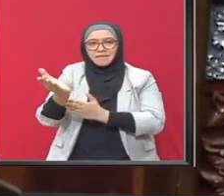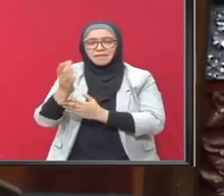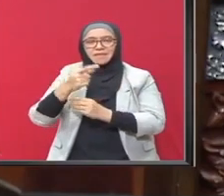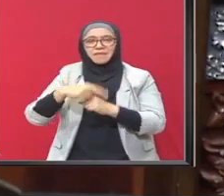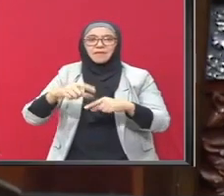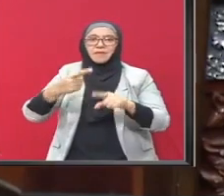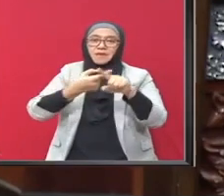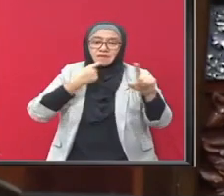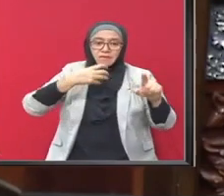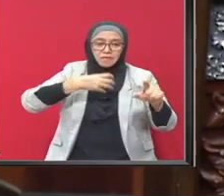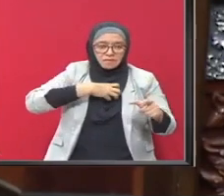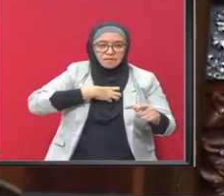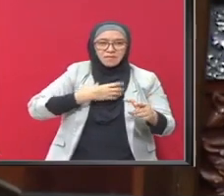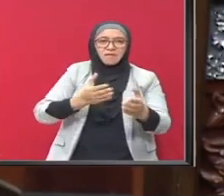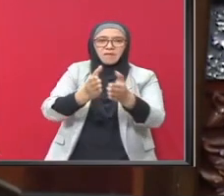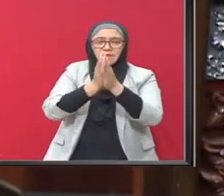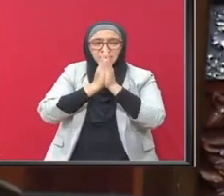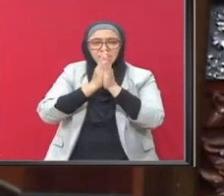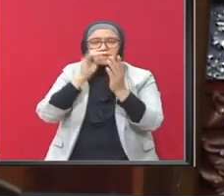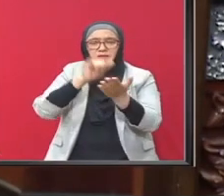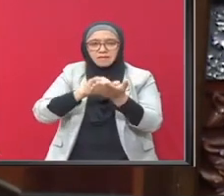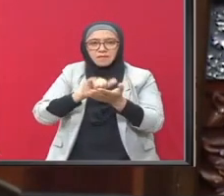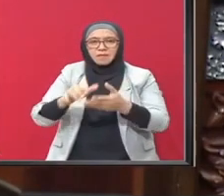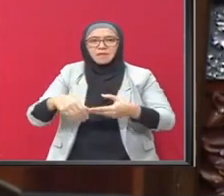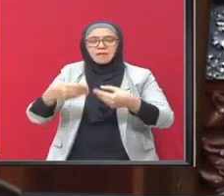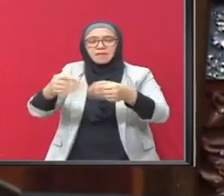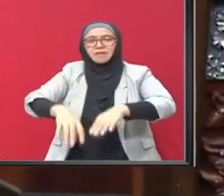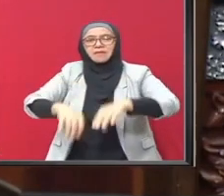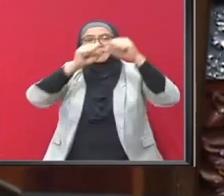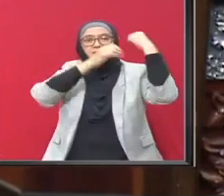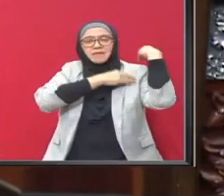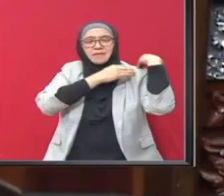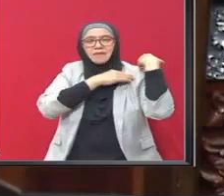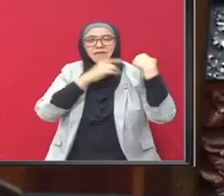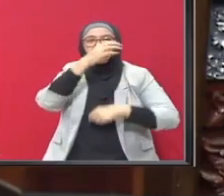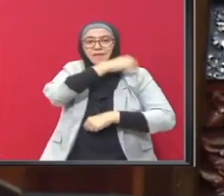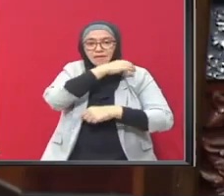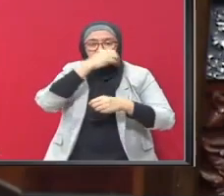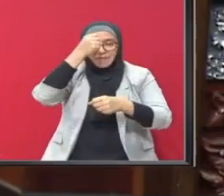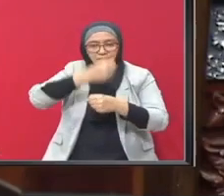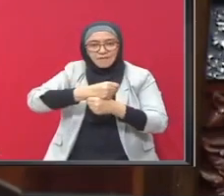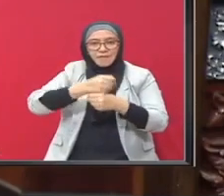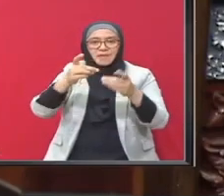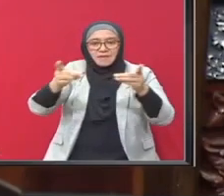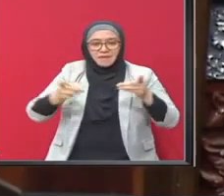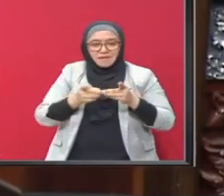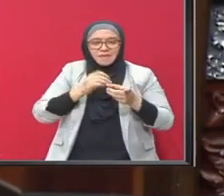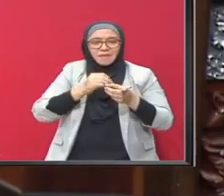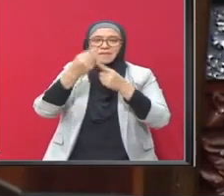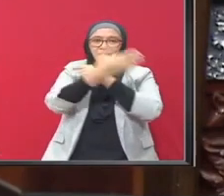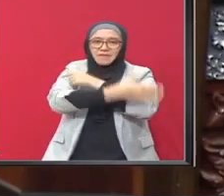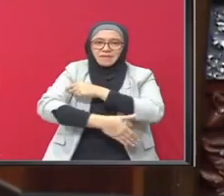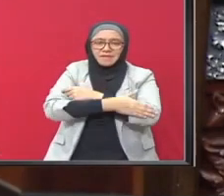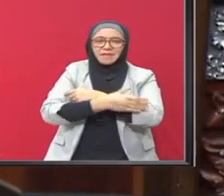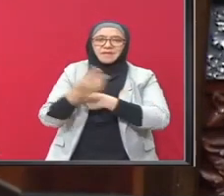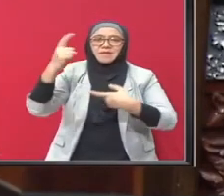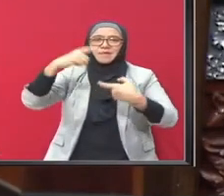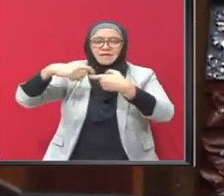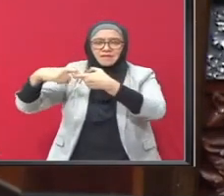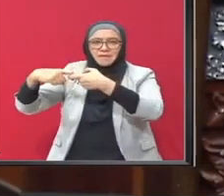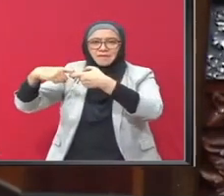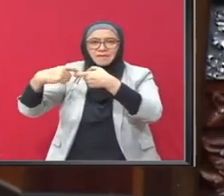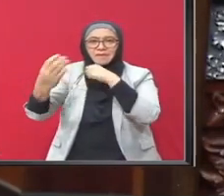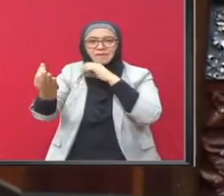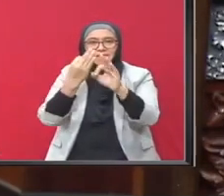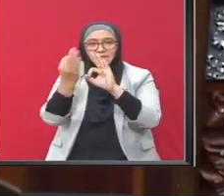dipanjangkan akan diambil tindakan oleh pegawai yang bertugas di daerah atau Sri yang berkaitan makluman panas kemudian akan